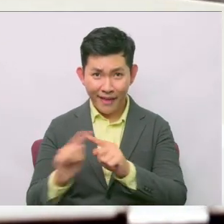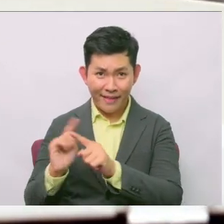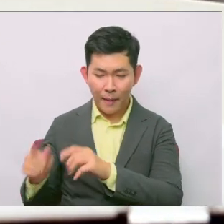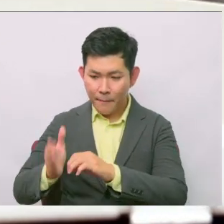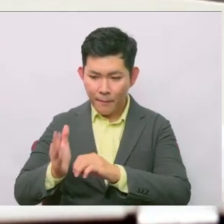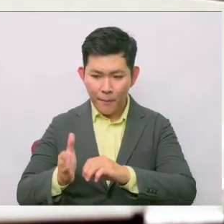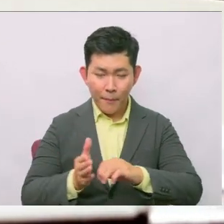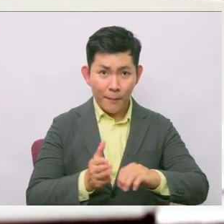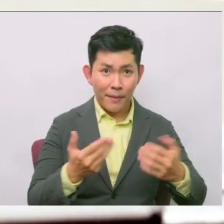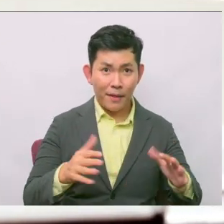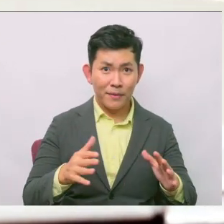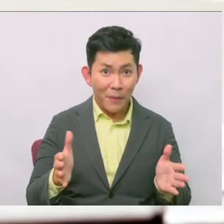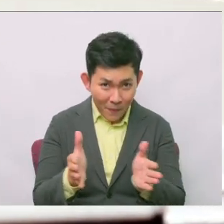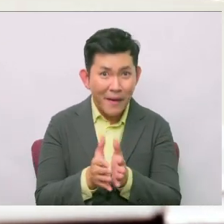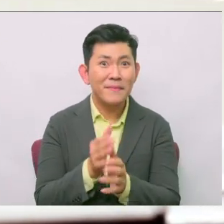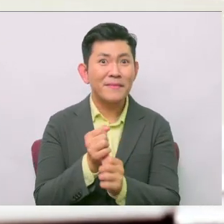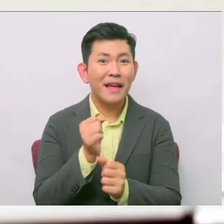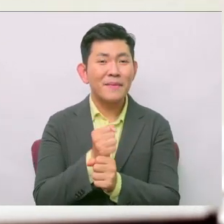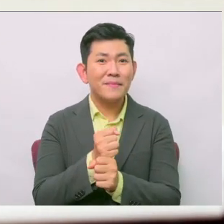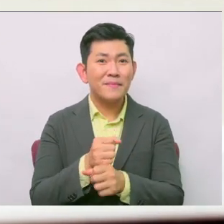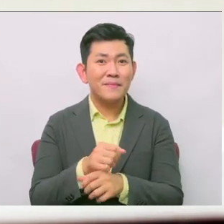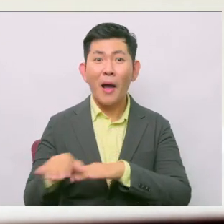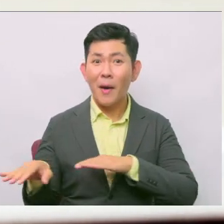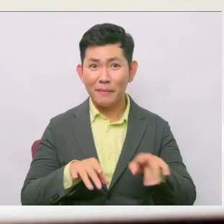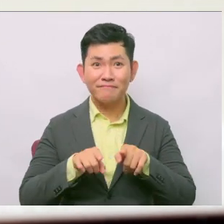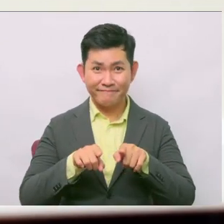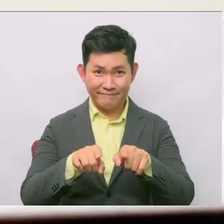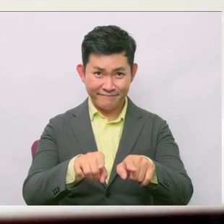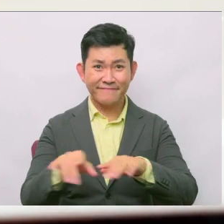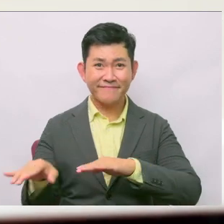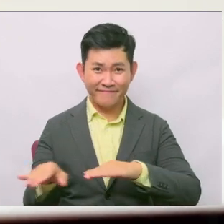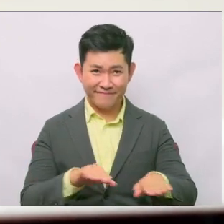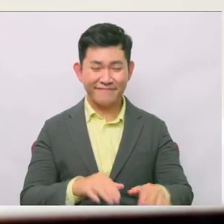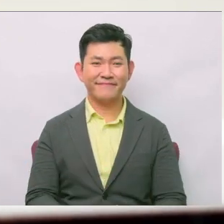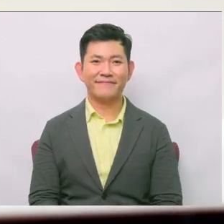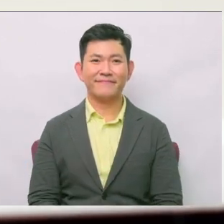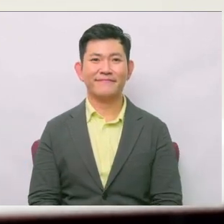ยดีกว่า ได้ค่ะครูชุมเราทำไปพร้อมๆกันดีกว่าเนาะ